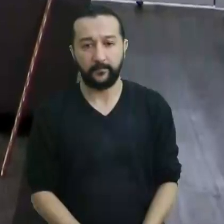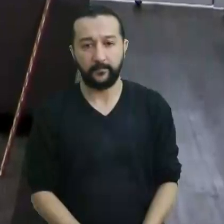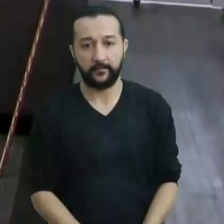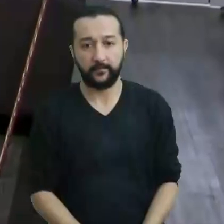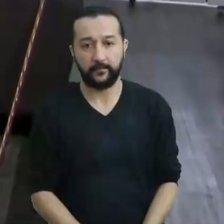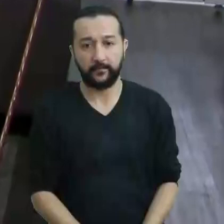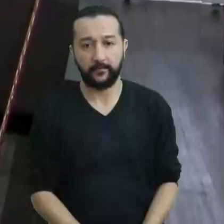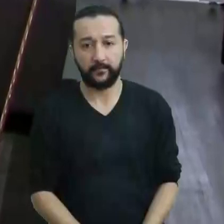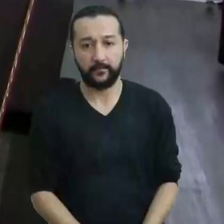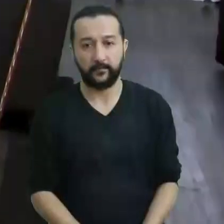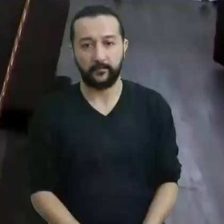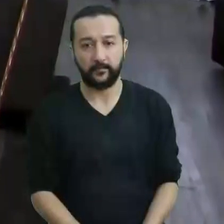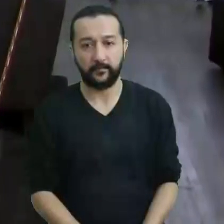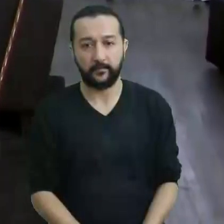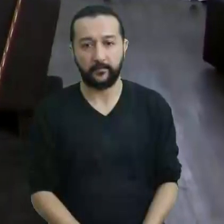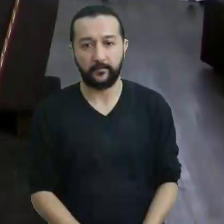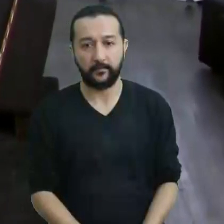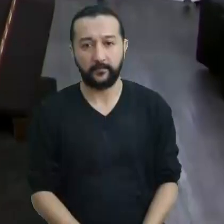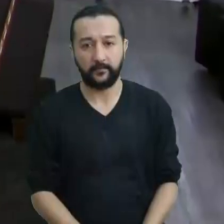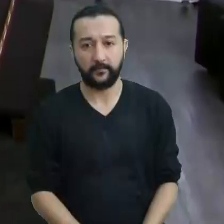Çalışma masasının önündeki tekli koltuğa oturdu.